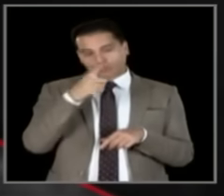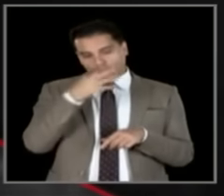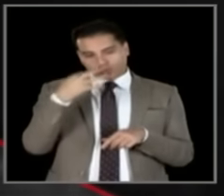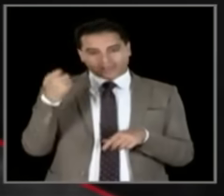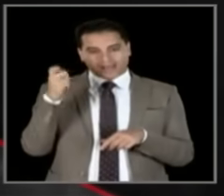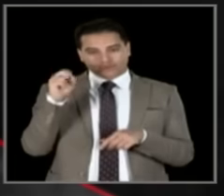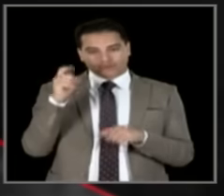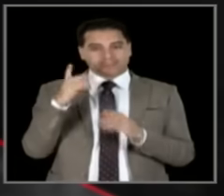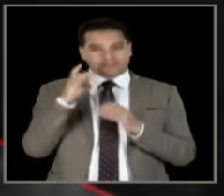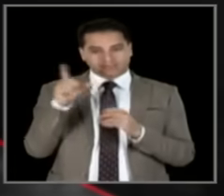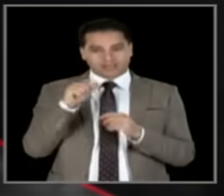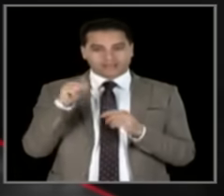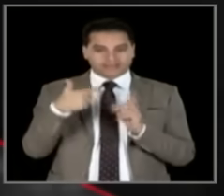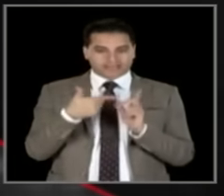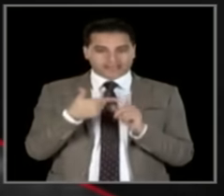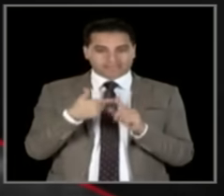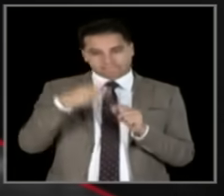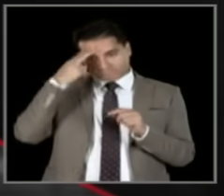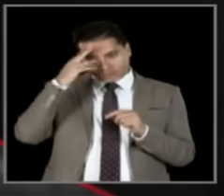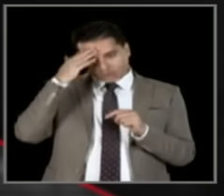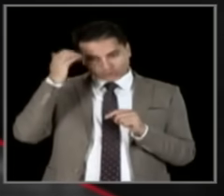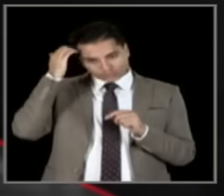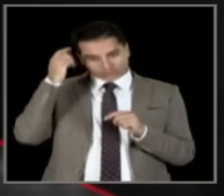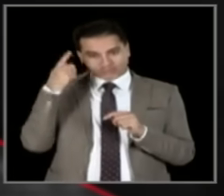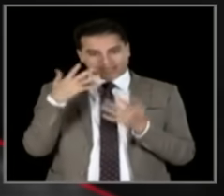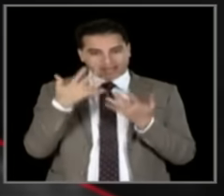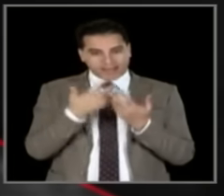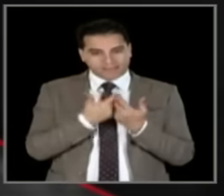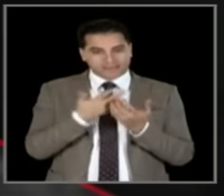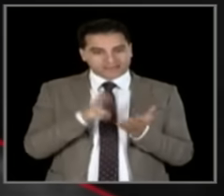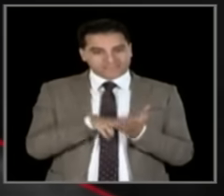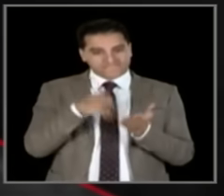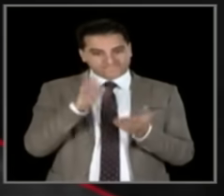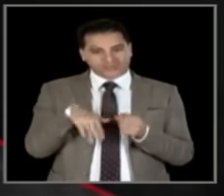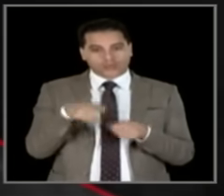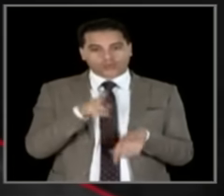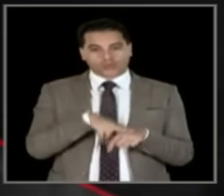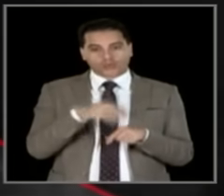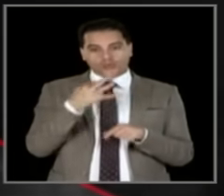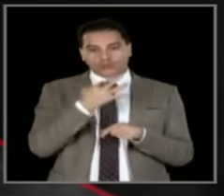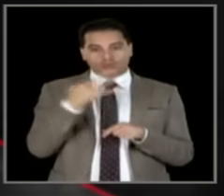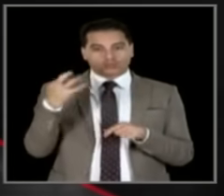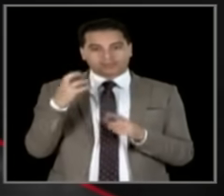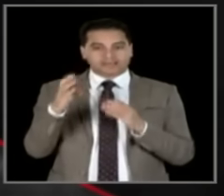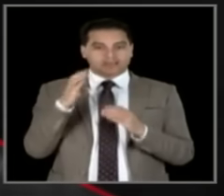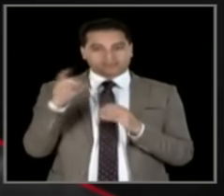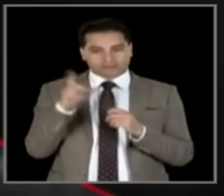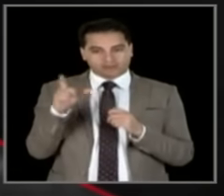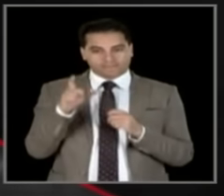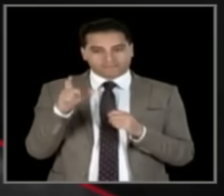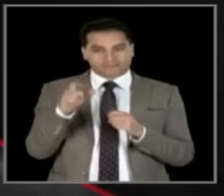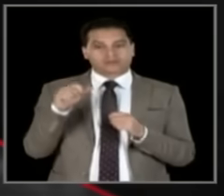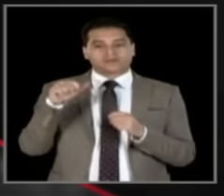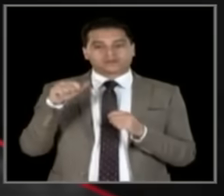325 نقطة إجابات صحيحة. في المركز الثاني جامعة أسيوط 3 نقاط 300 نقطة إجابات